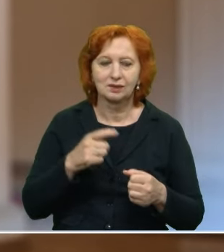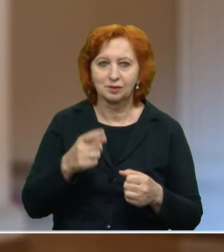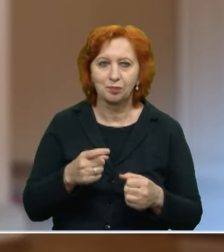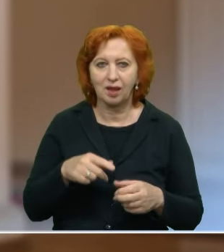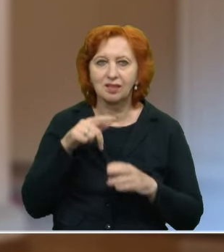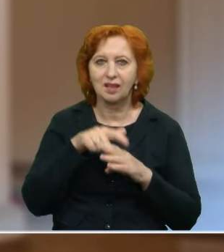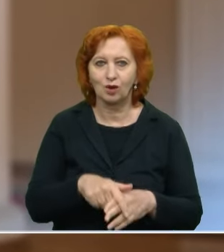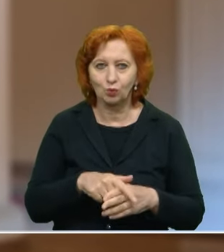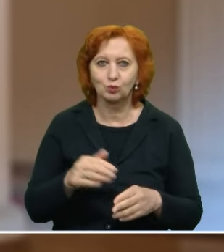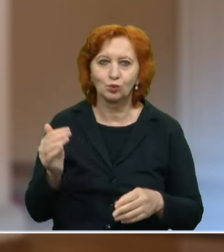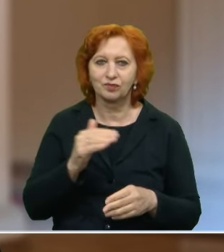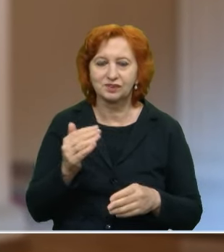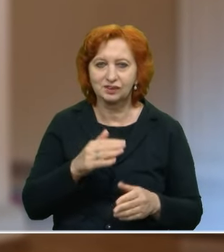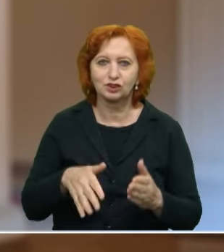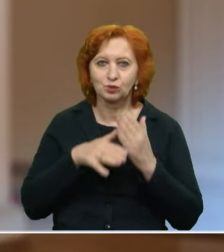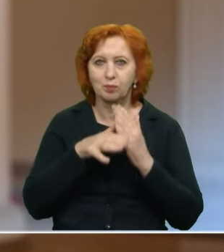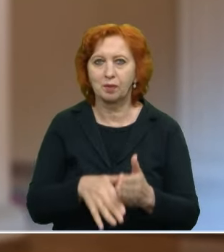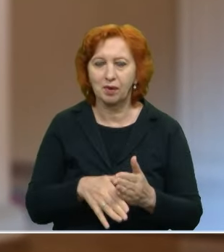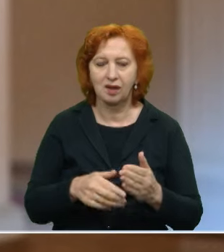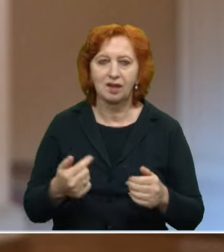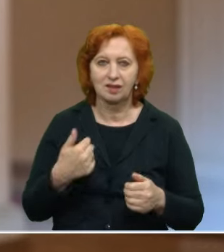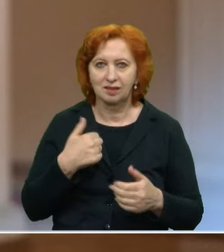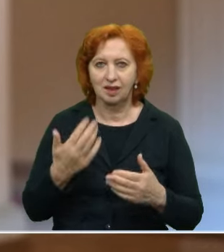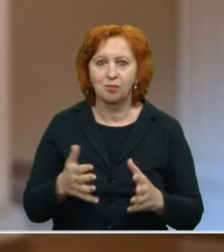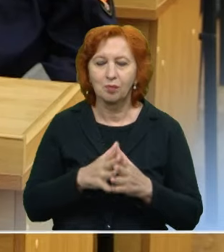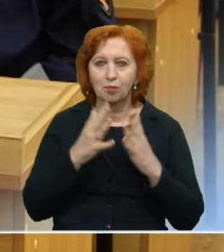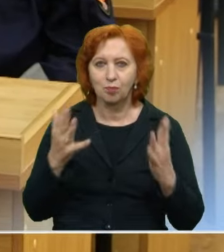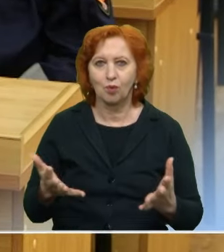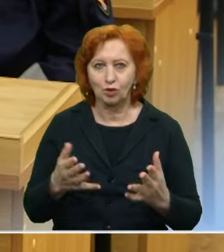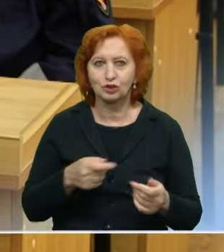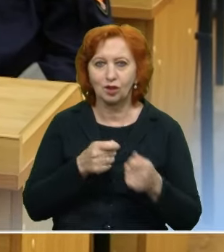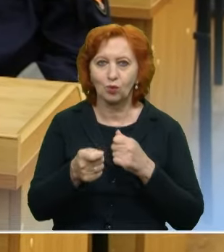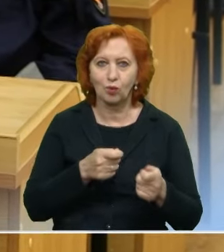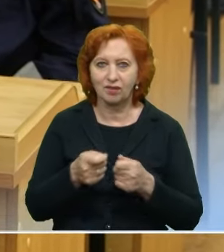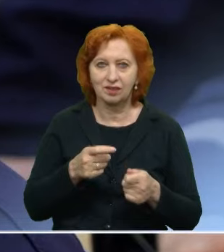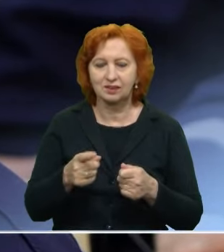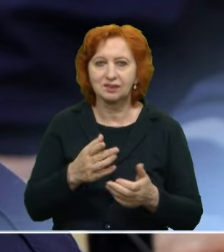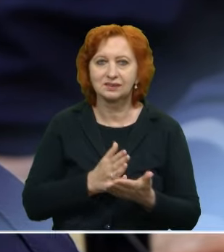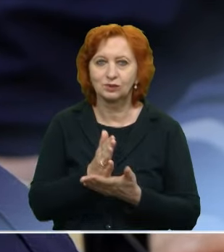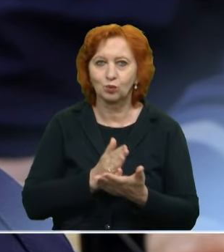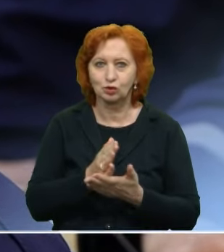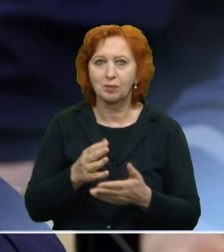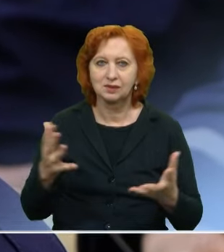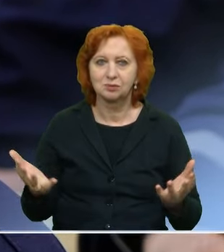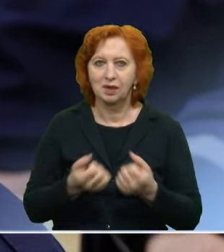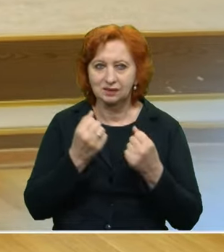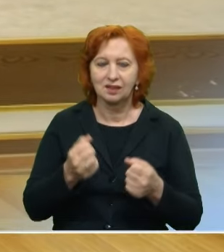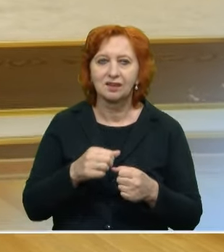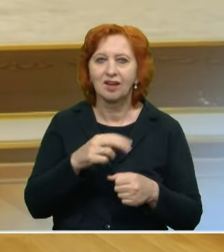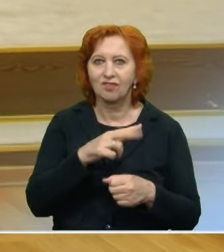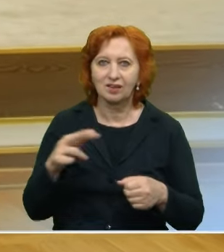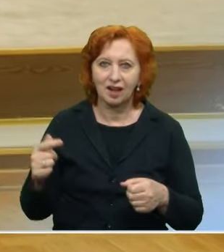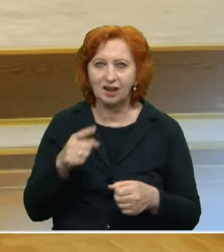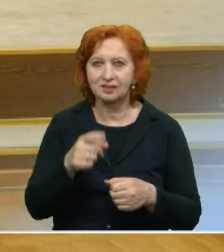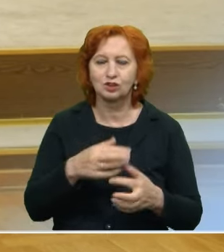нагрузку физическую, то есть помогают нам, это, мы больше уже руководим. В службе трудятся газоспасатели, судоводители, водолазы, стропольщики,